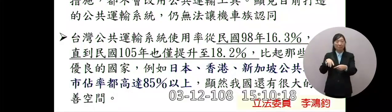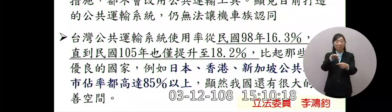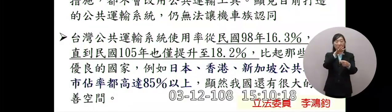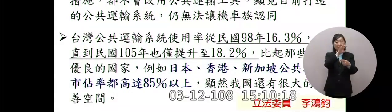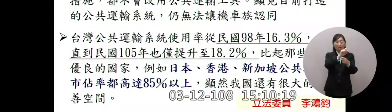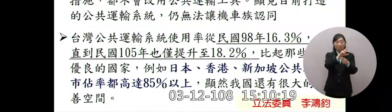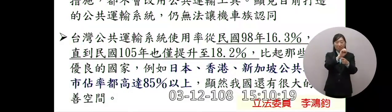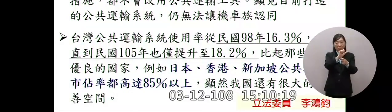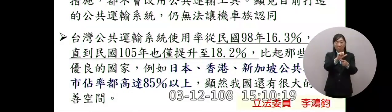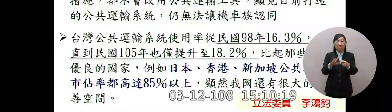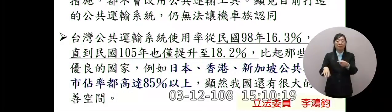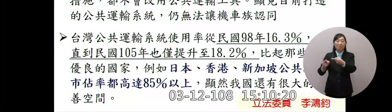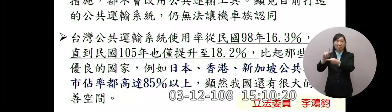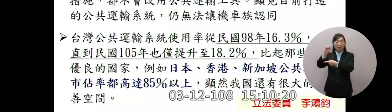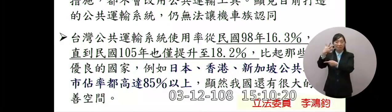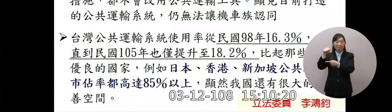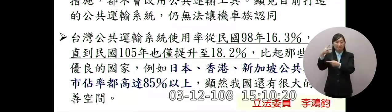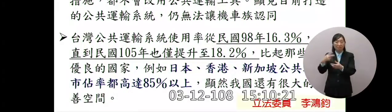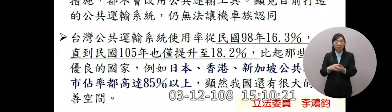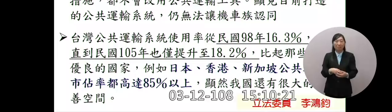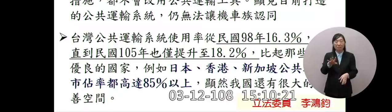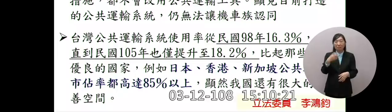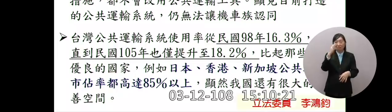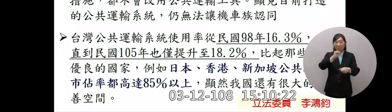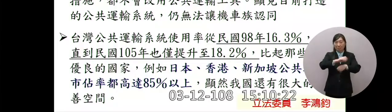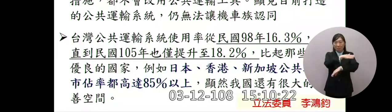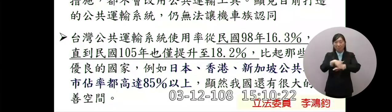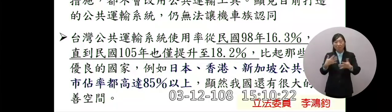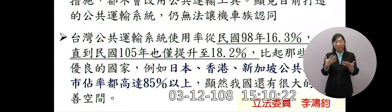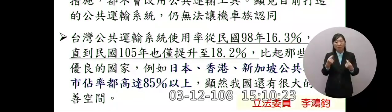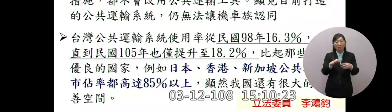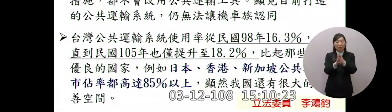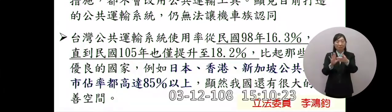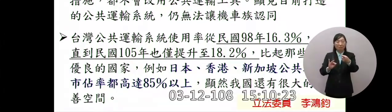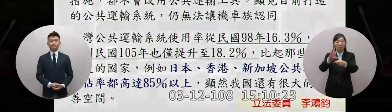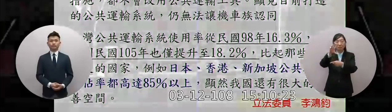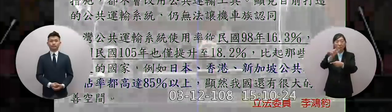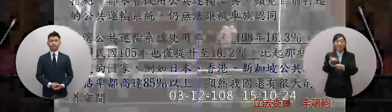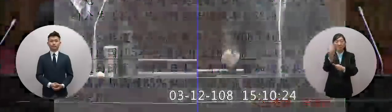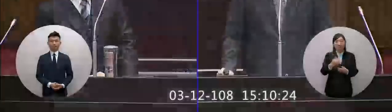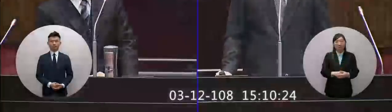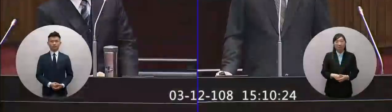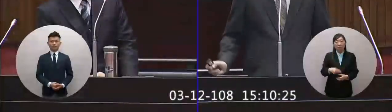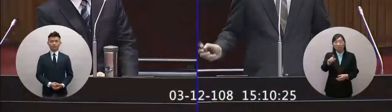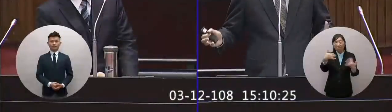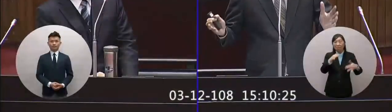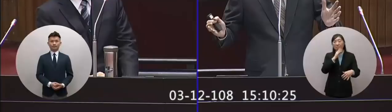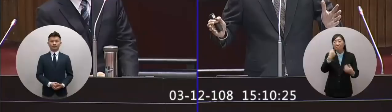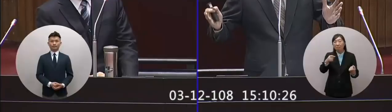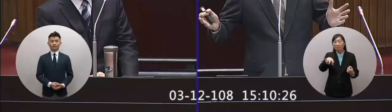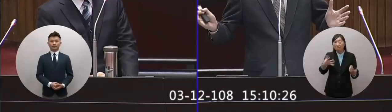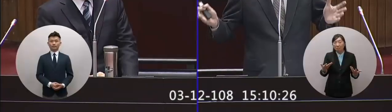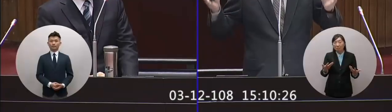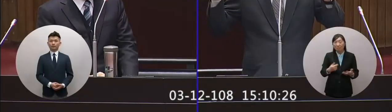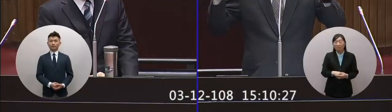看人家的日本、香港、新加坡的公共运输，85%。啊，问题是哩多。我们大家